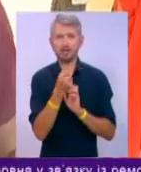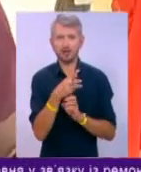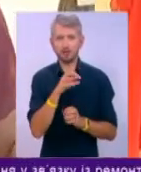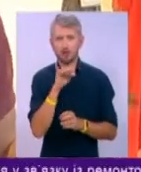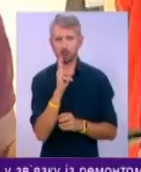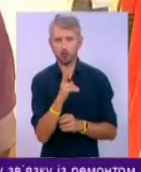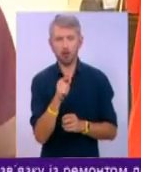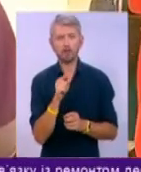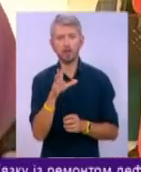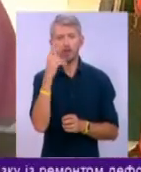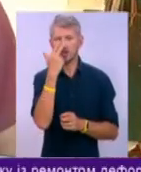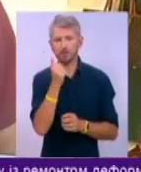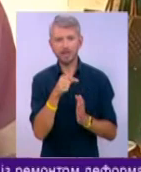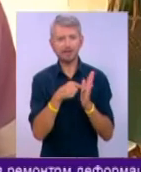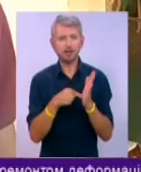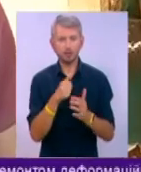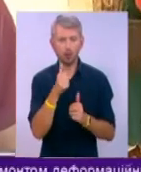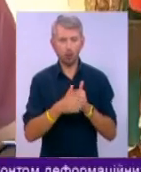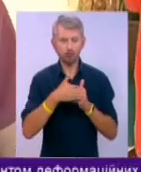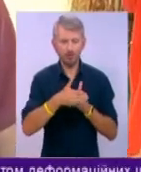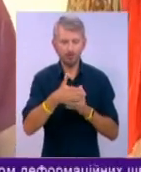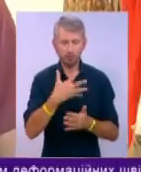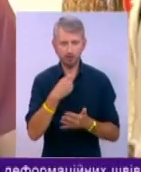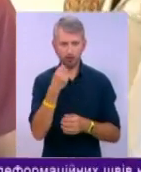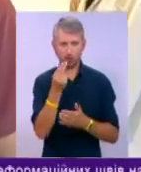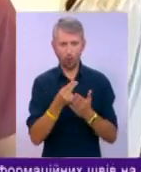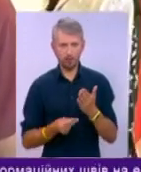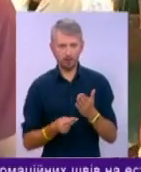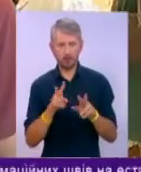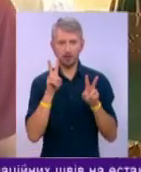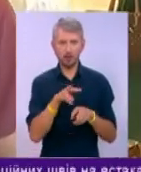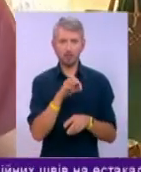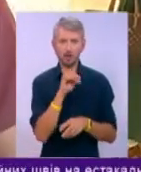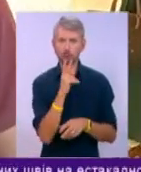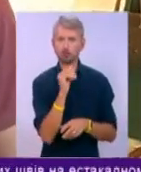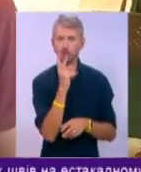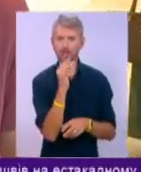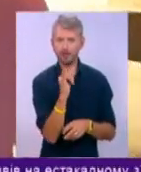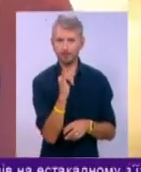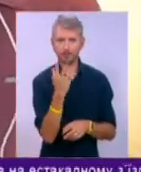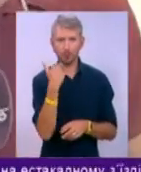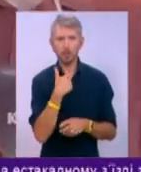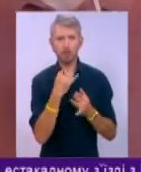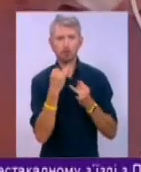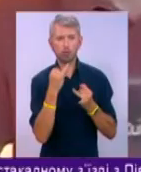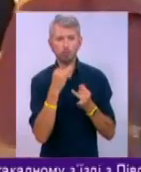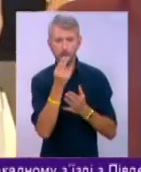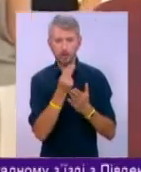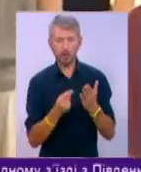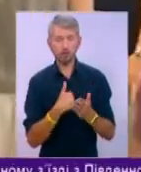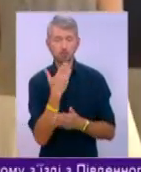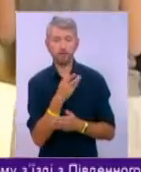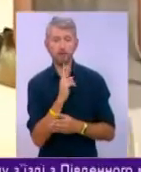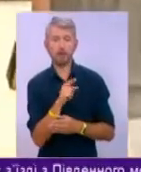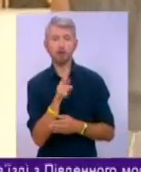звик ділити кожен етап своїх робіт серій і називати його Марчуками. Також, коли я спілкувався з автором, спитав, як